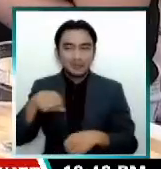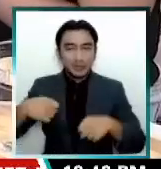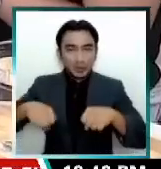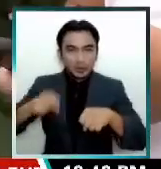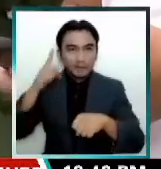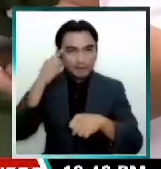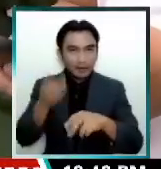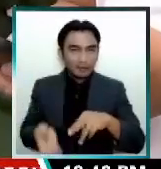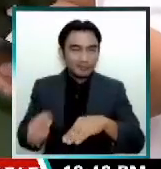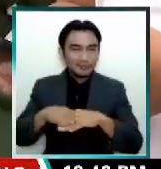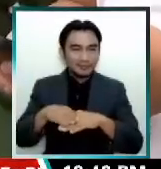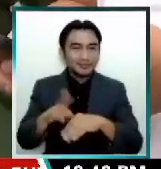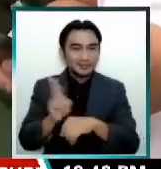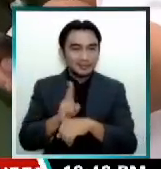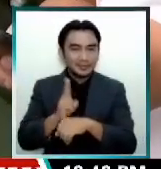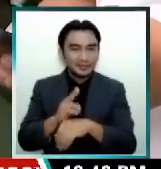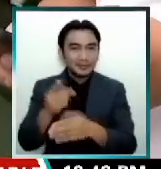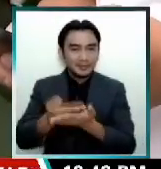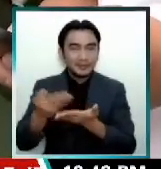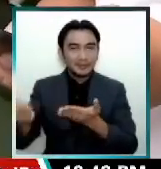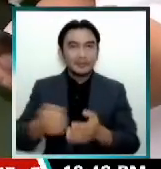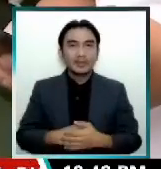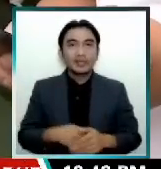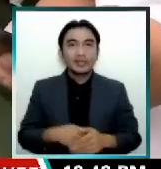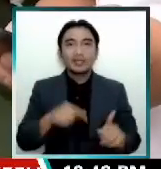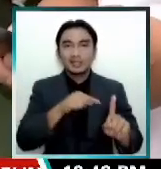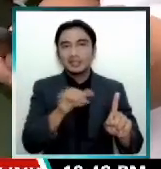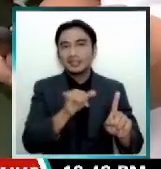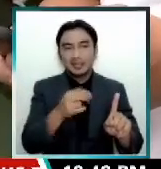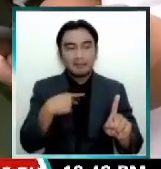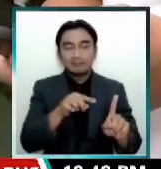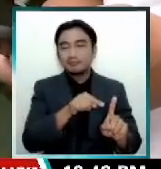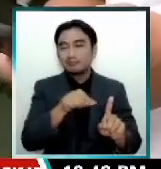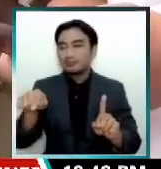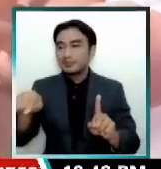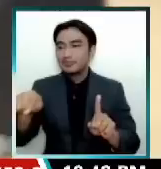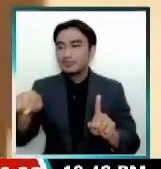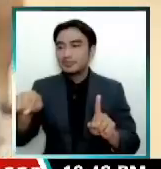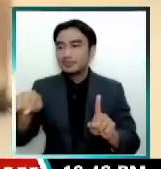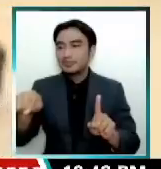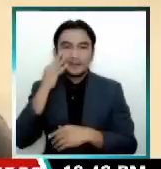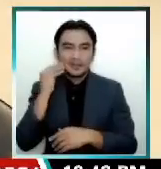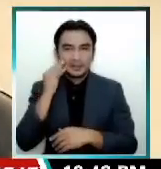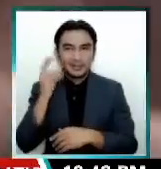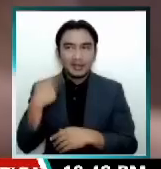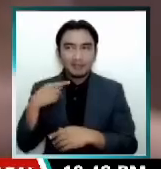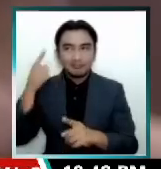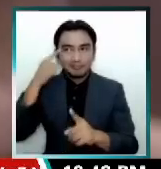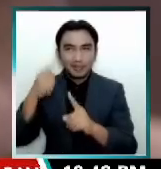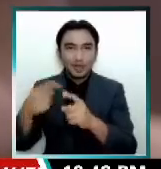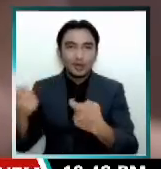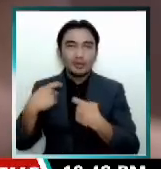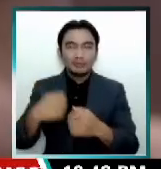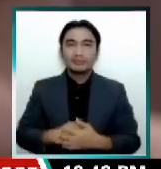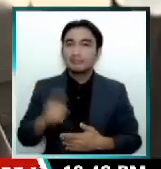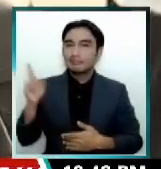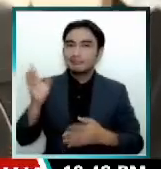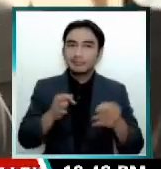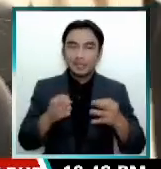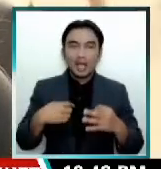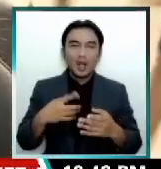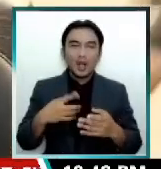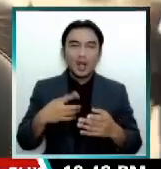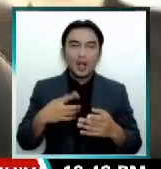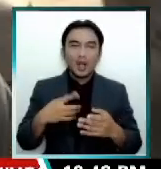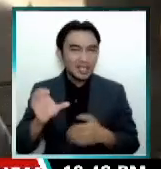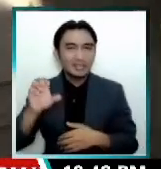ni Nelson, ilan sa ating mga kababayan ang may kanya-kanya rin daw gift goals ngayong Pasko. Cellphone po. Yung phone ko po is hinihiram